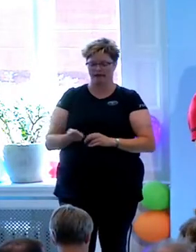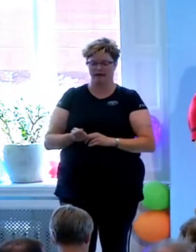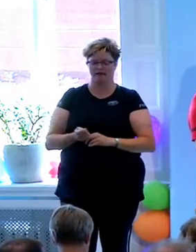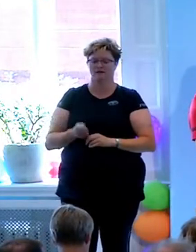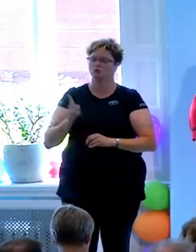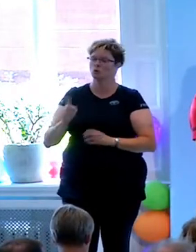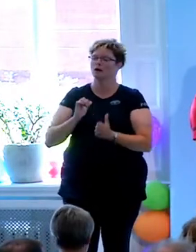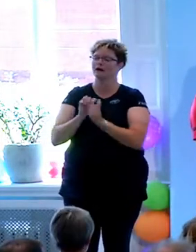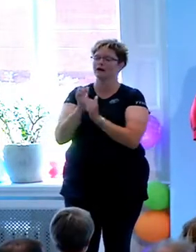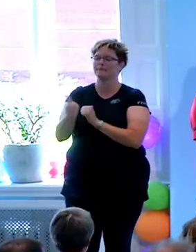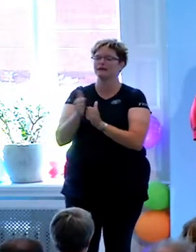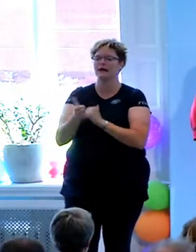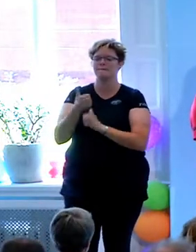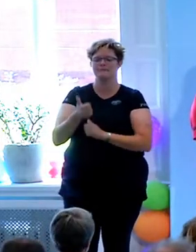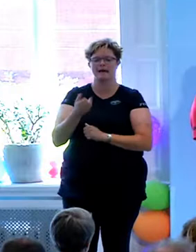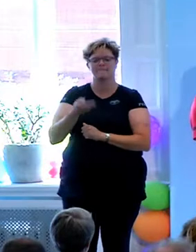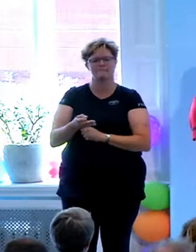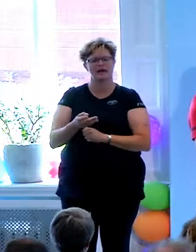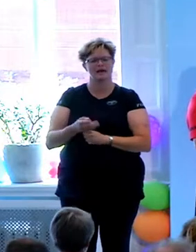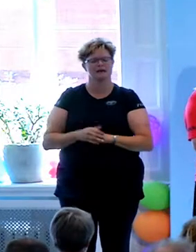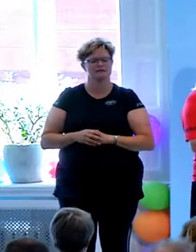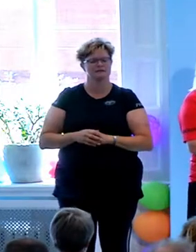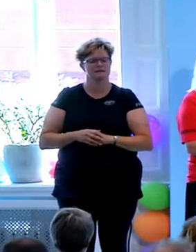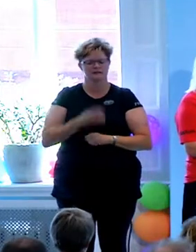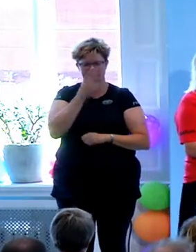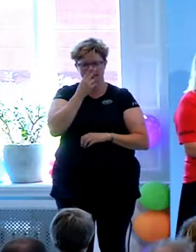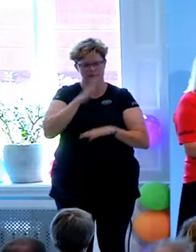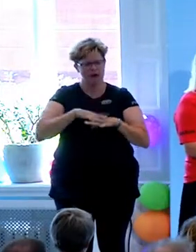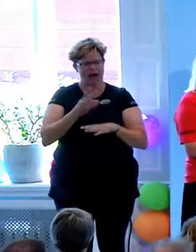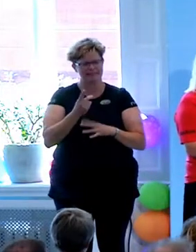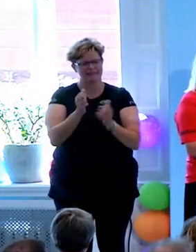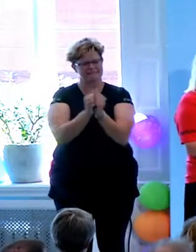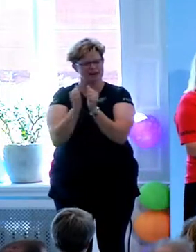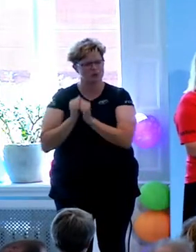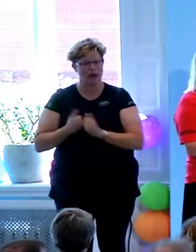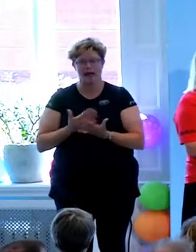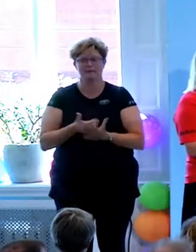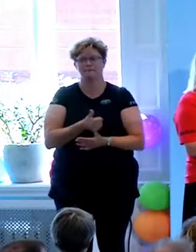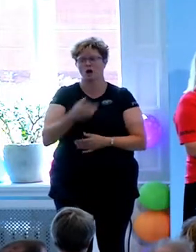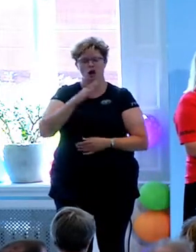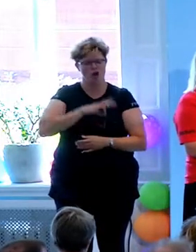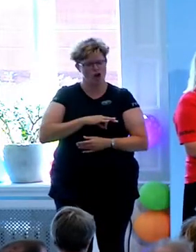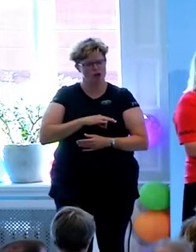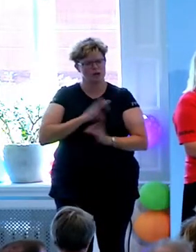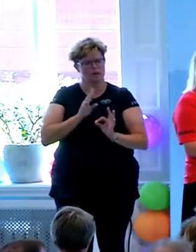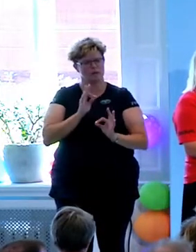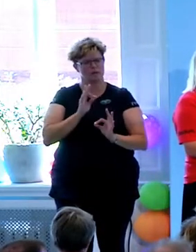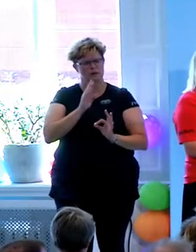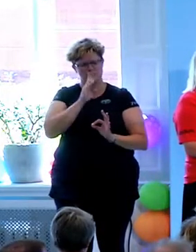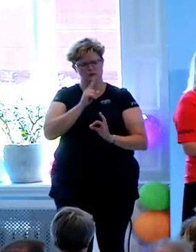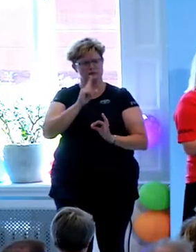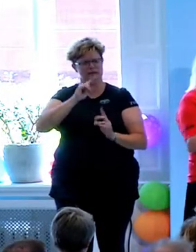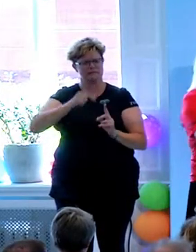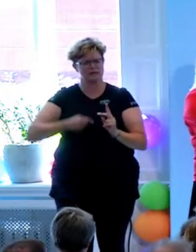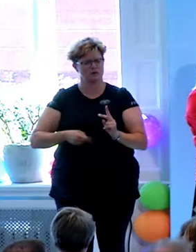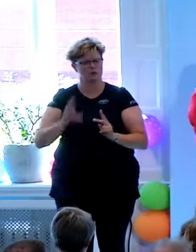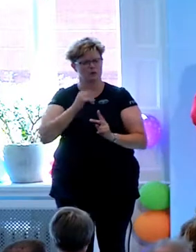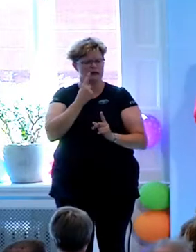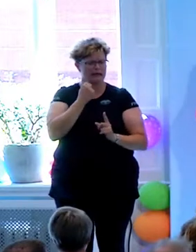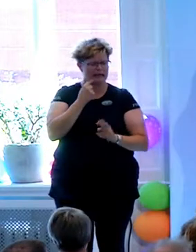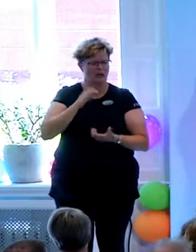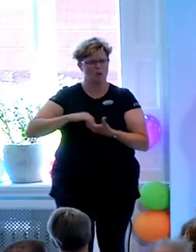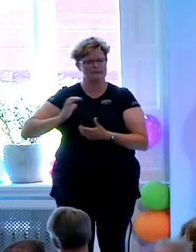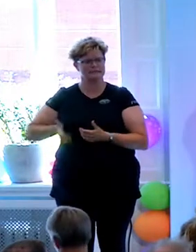som representerar BP då. Om vi tittar på andra faktorer utöver det här lönegapet, hur ser då villkoren ut för